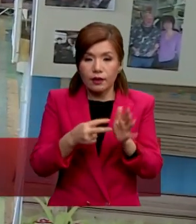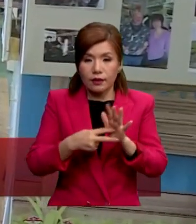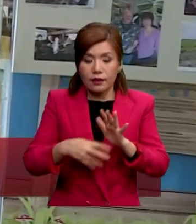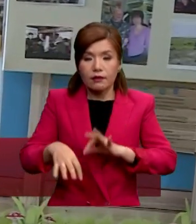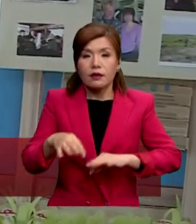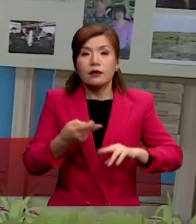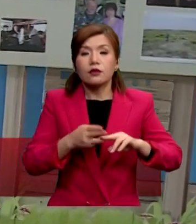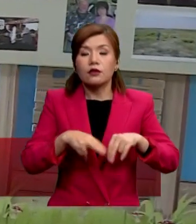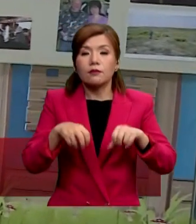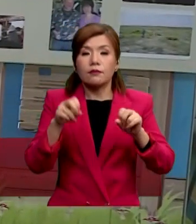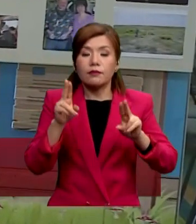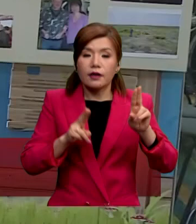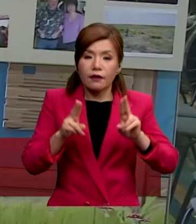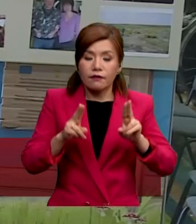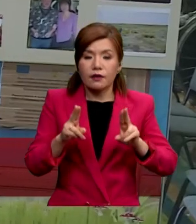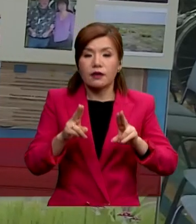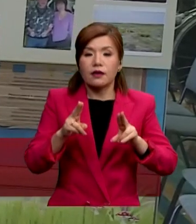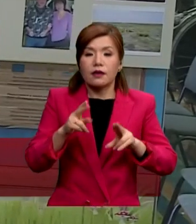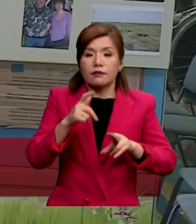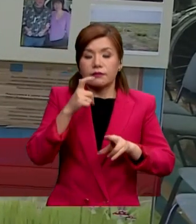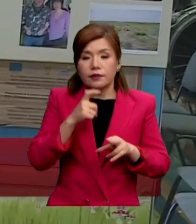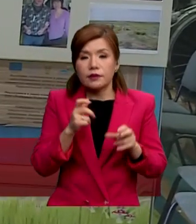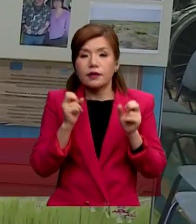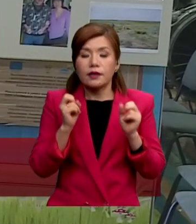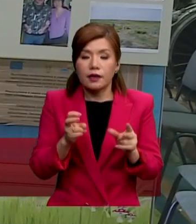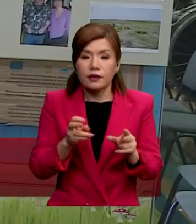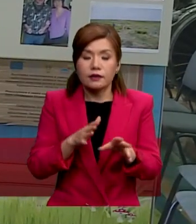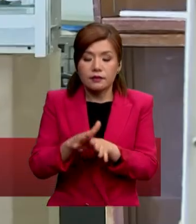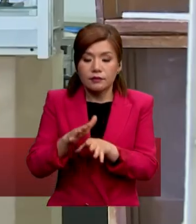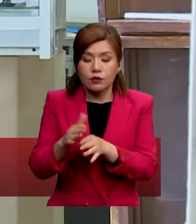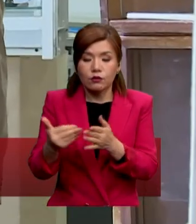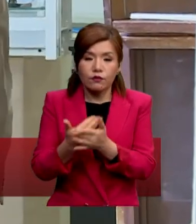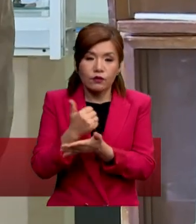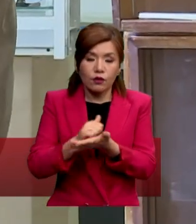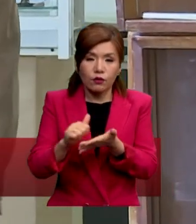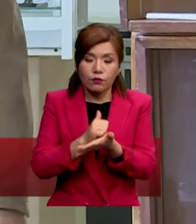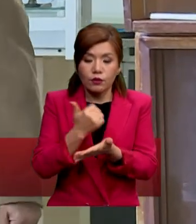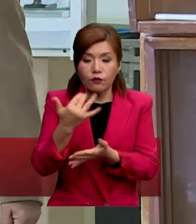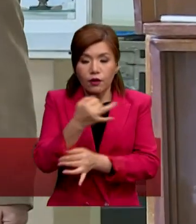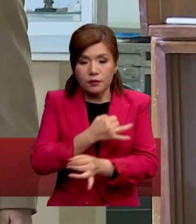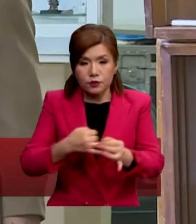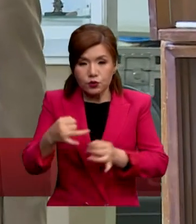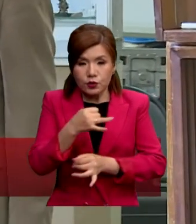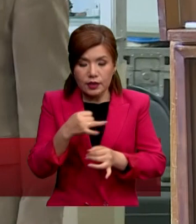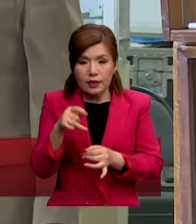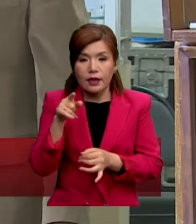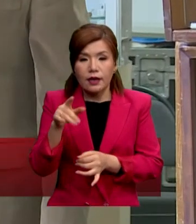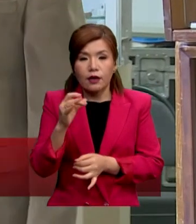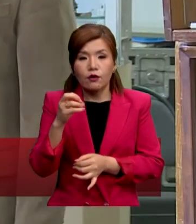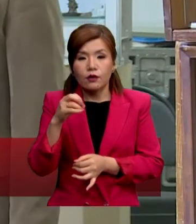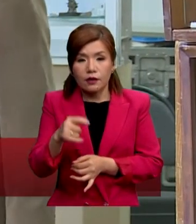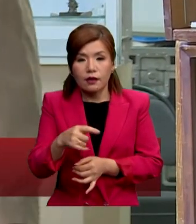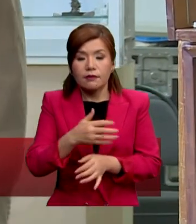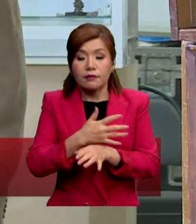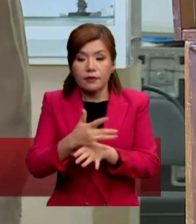в правила проведения общественных экологических слушаний разработка нового документа А теперь и его Обсуждение по словам экологов